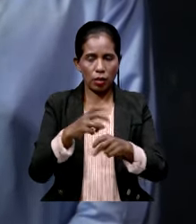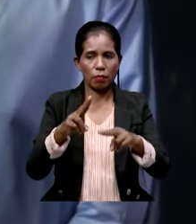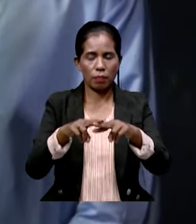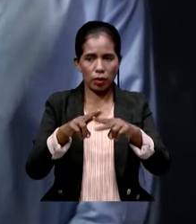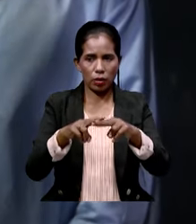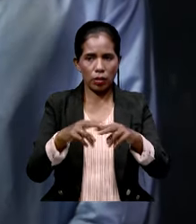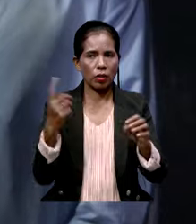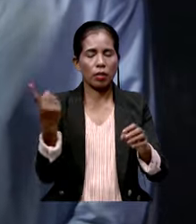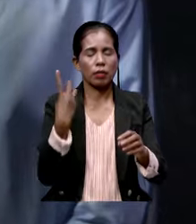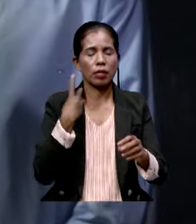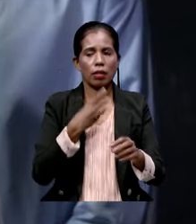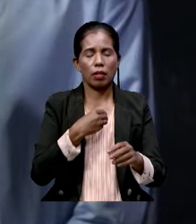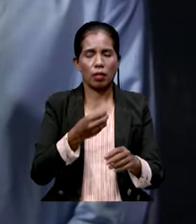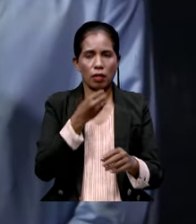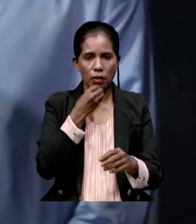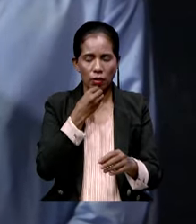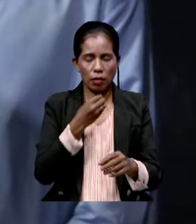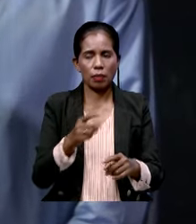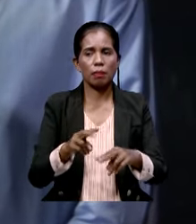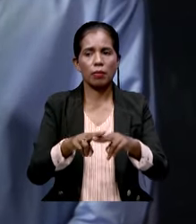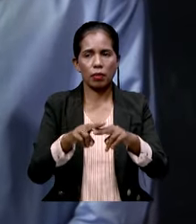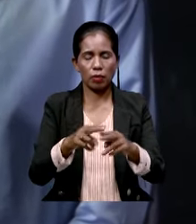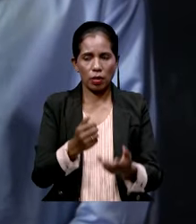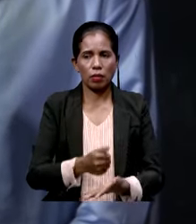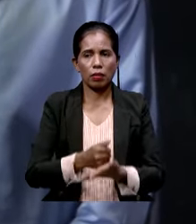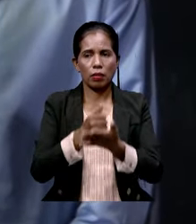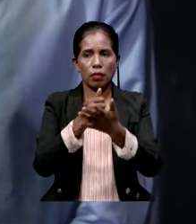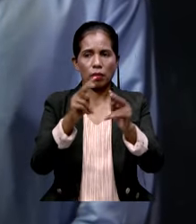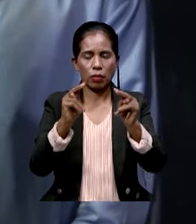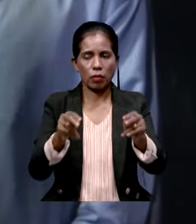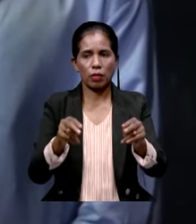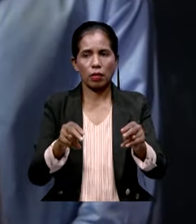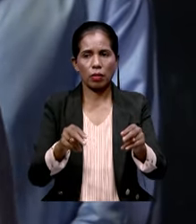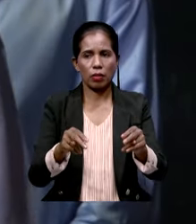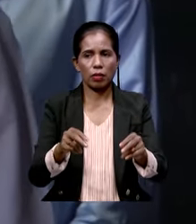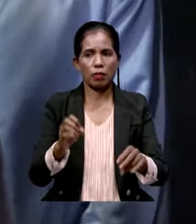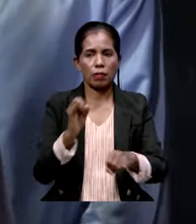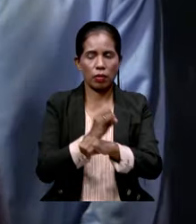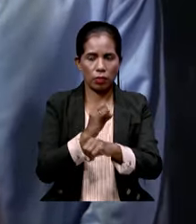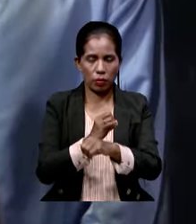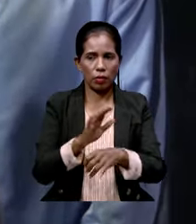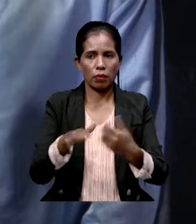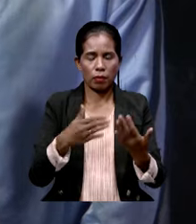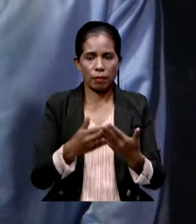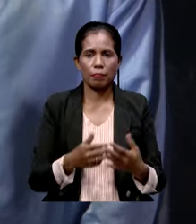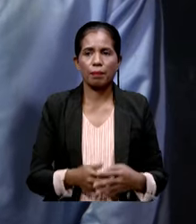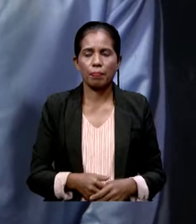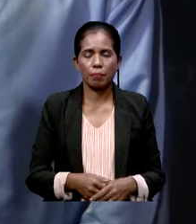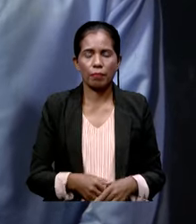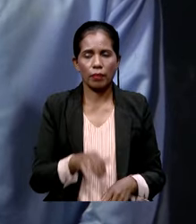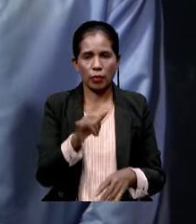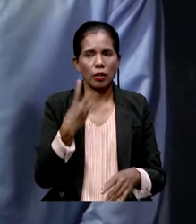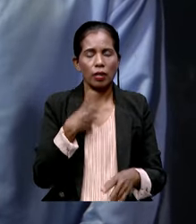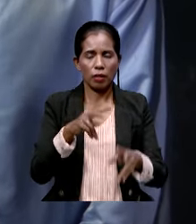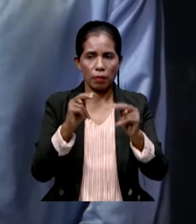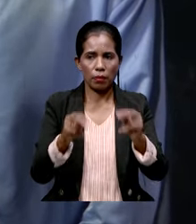masing lawas itu baiknya konsumu, mai bemos, masing lebih mana bela atenemos baiknya necessidade ba industri ini yang. Sing, tambah itu persis